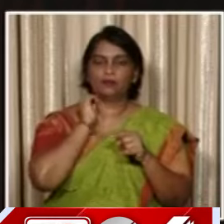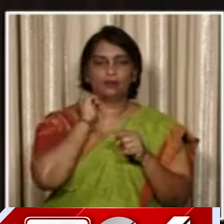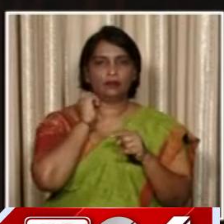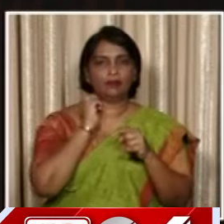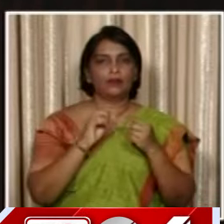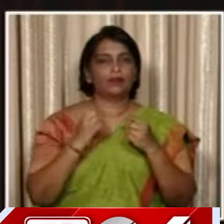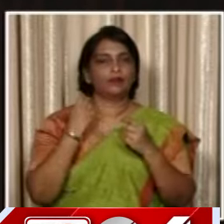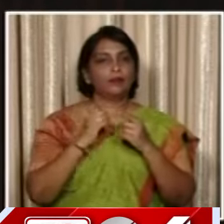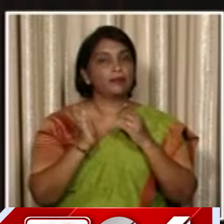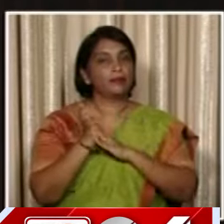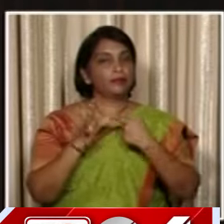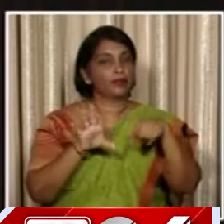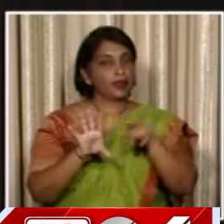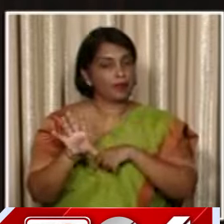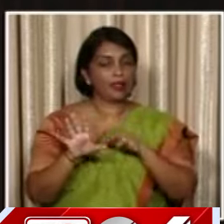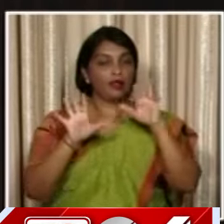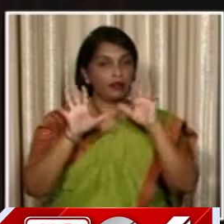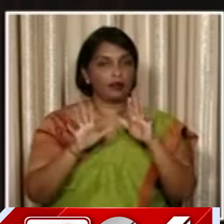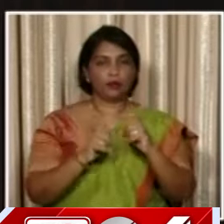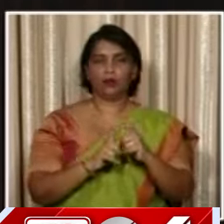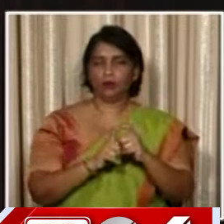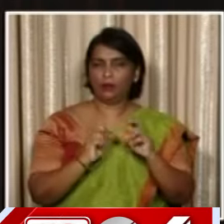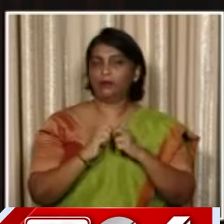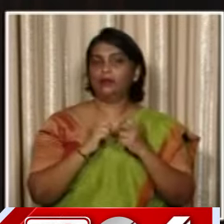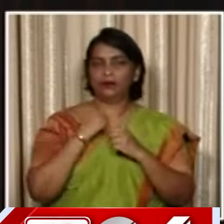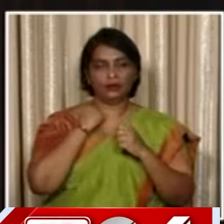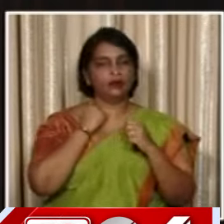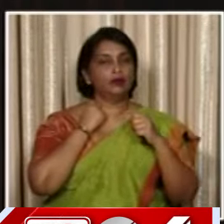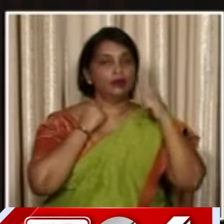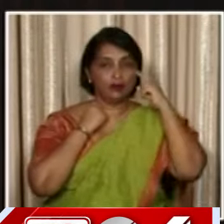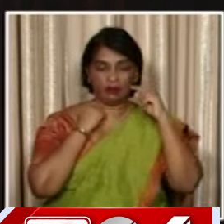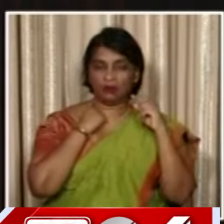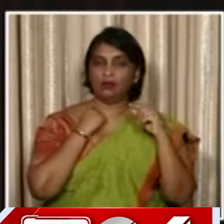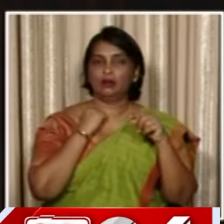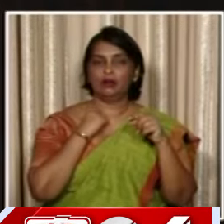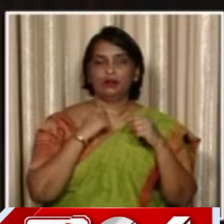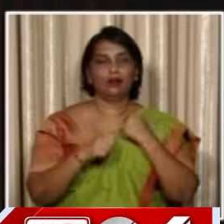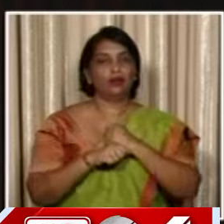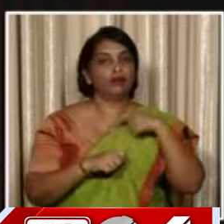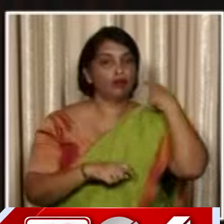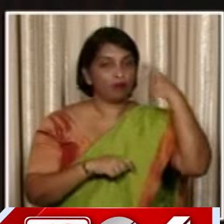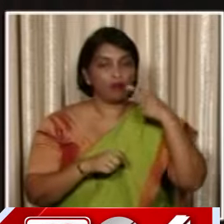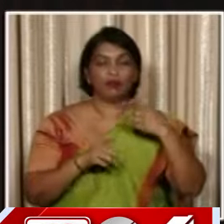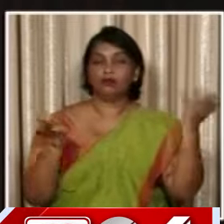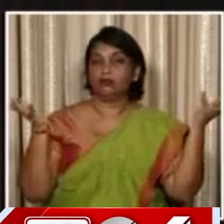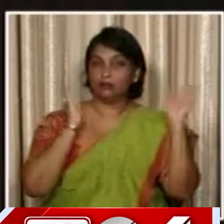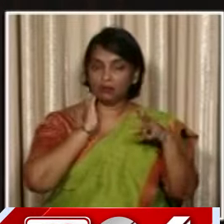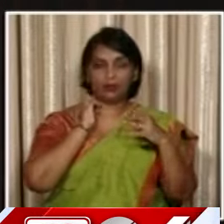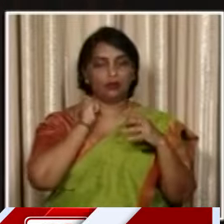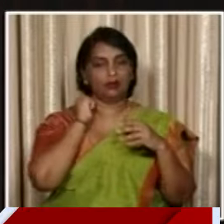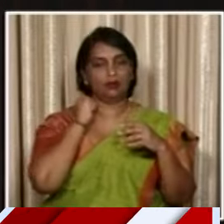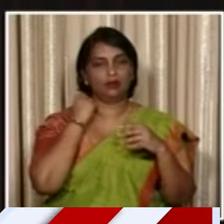පස්සේ මැයි 9 වෙනිදා බරපතල සිද්ධියක් ඇති වුණා. ඒ වගේම ගෝල්පේස් පිටියට යන්න